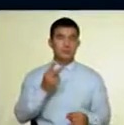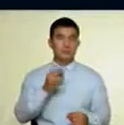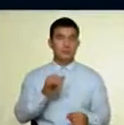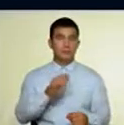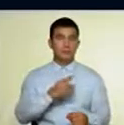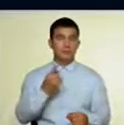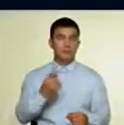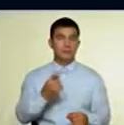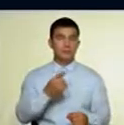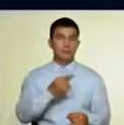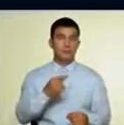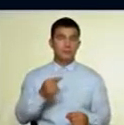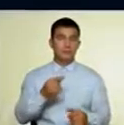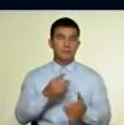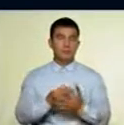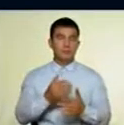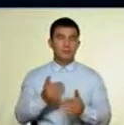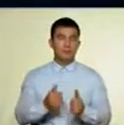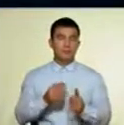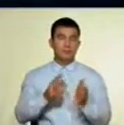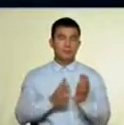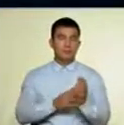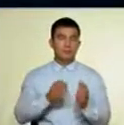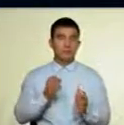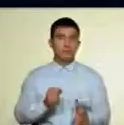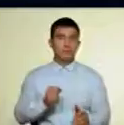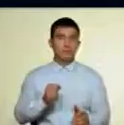bir hadimiz 9 A kub